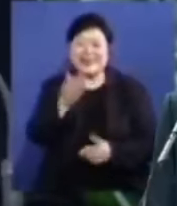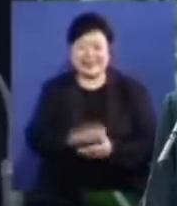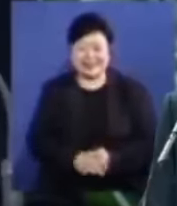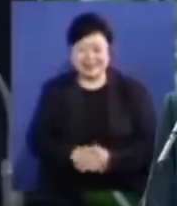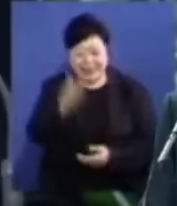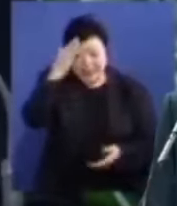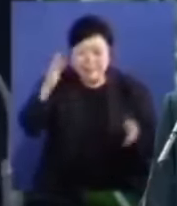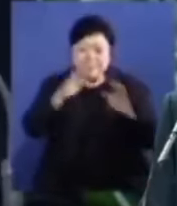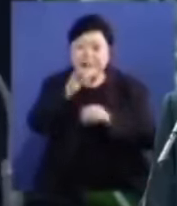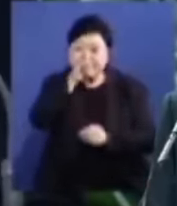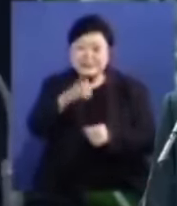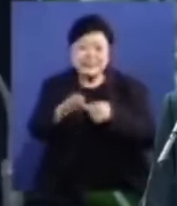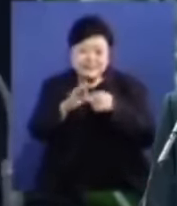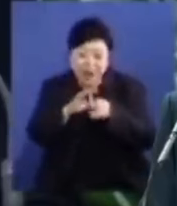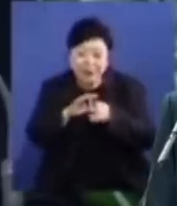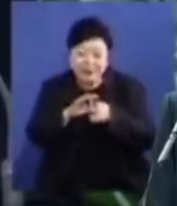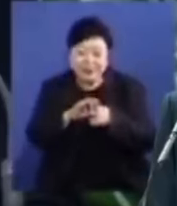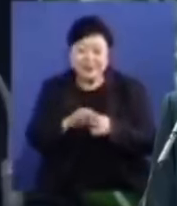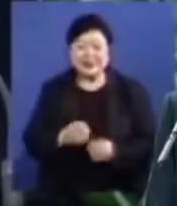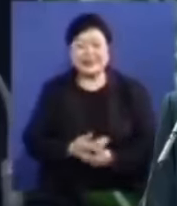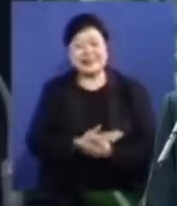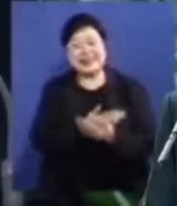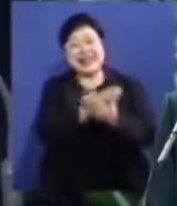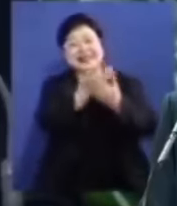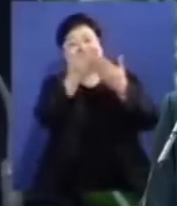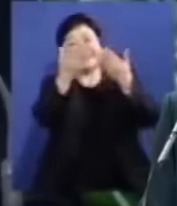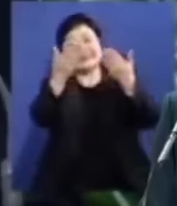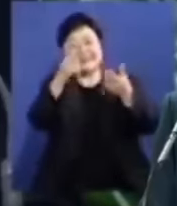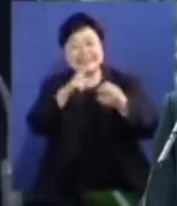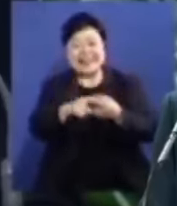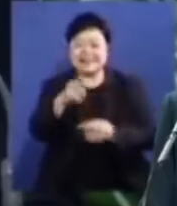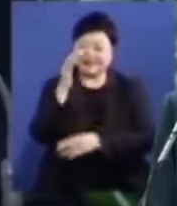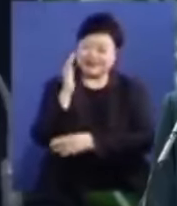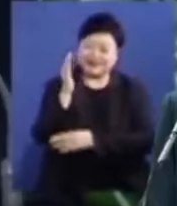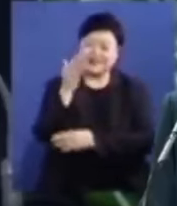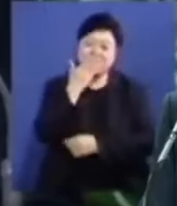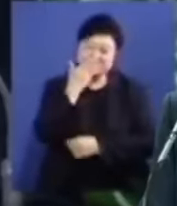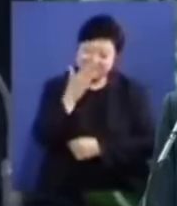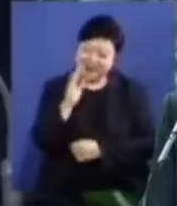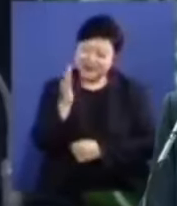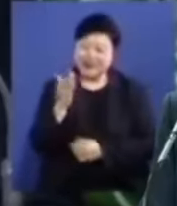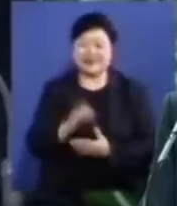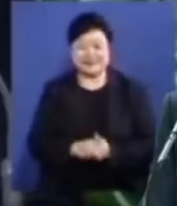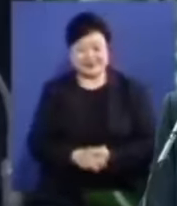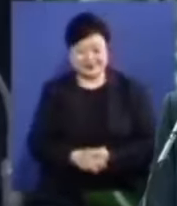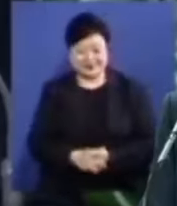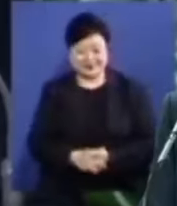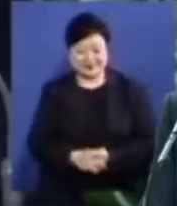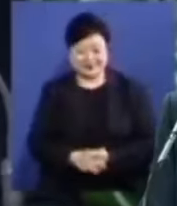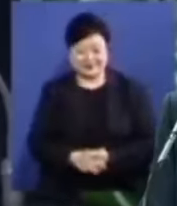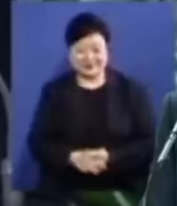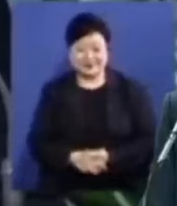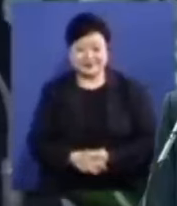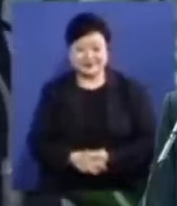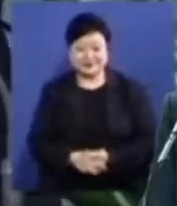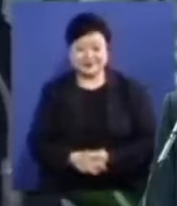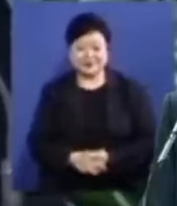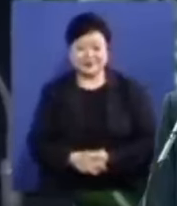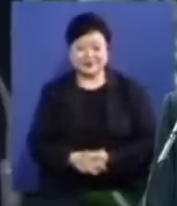밤이 있으면 그 다음 낮이 밤으로 말미암아 증명되는 것입니다.